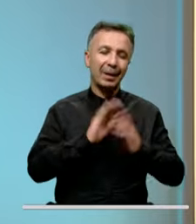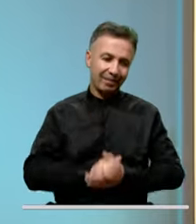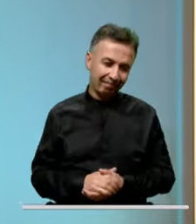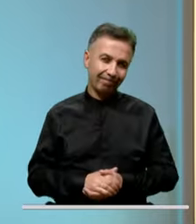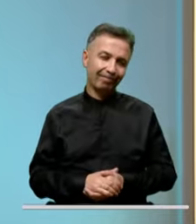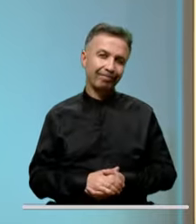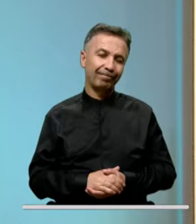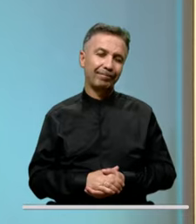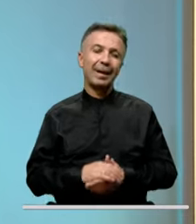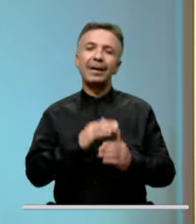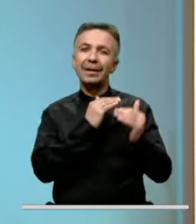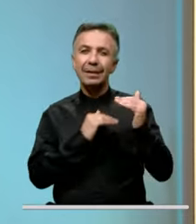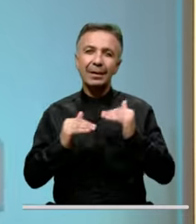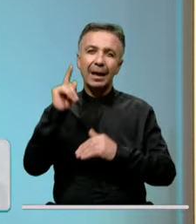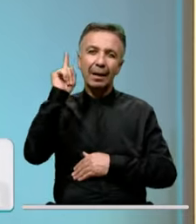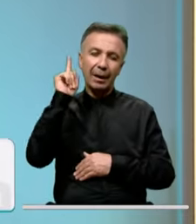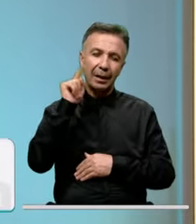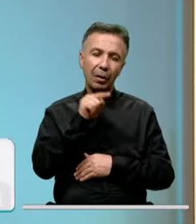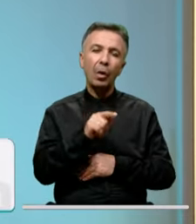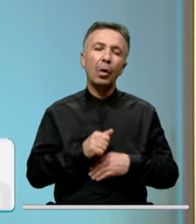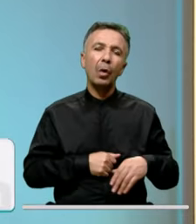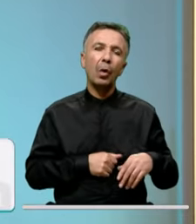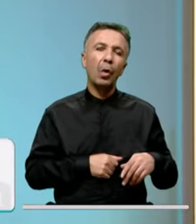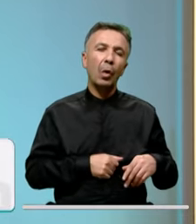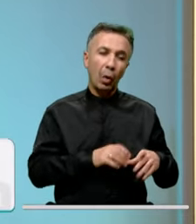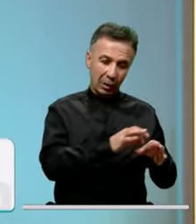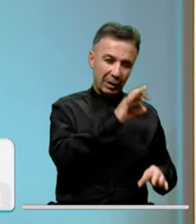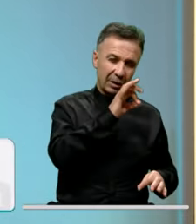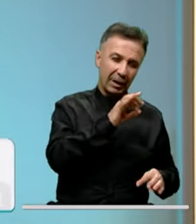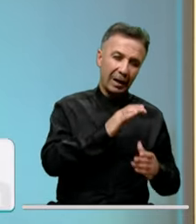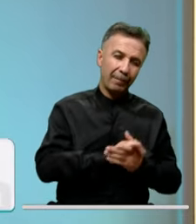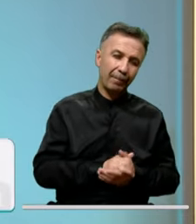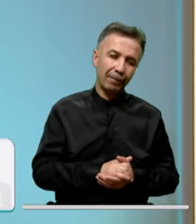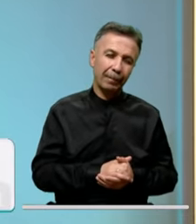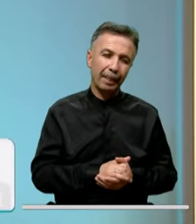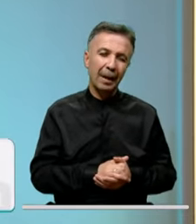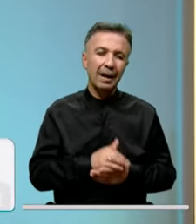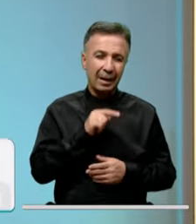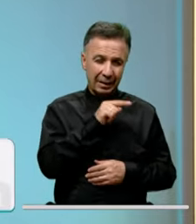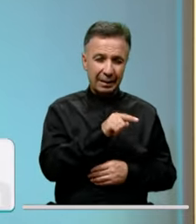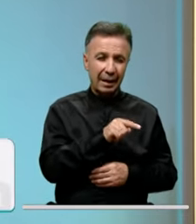değil. Cenab-ı Hak o kulumla git hesaplaş diyecek. Bunu sen